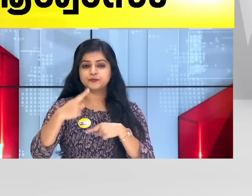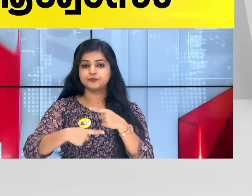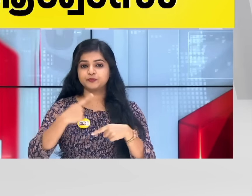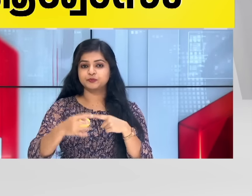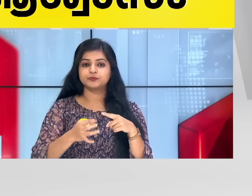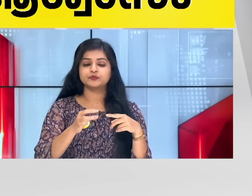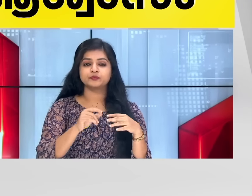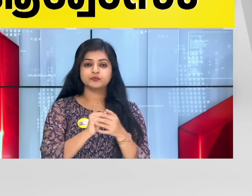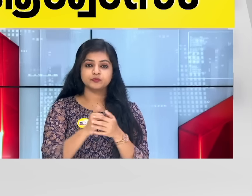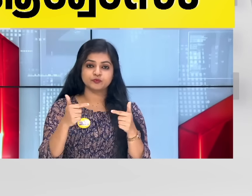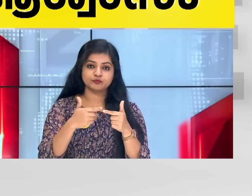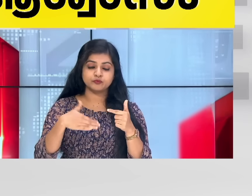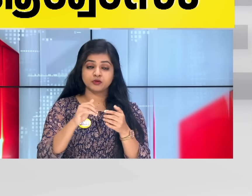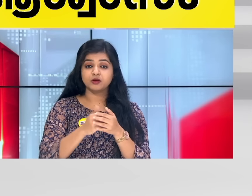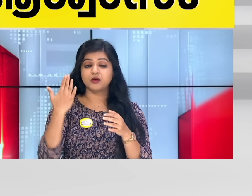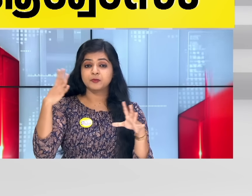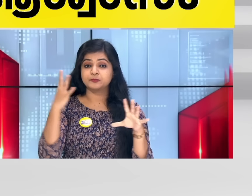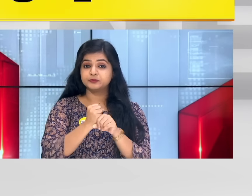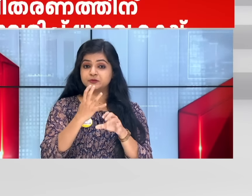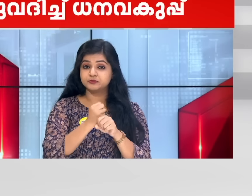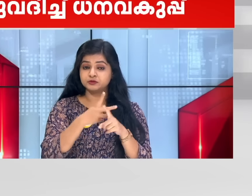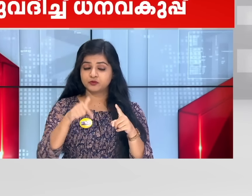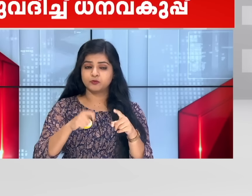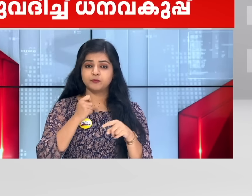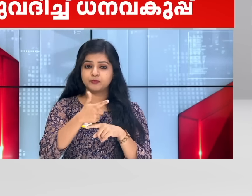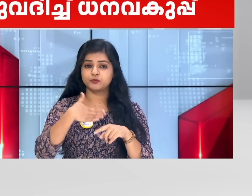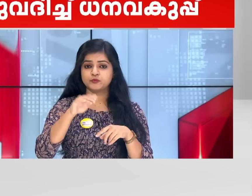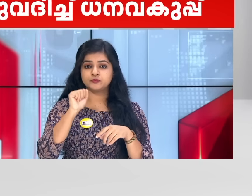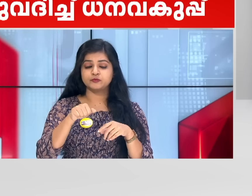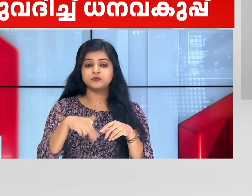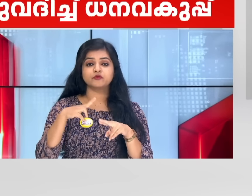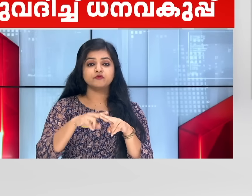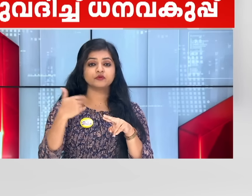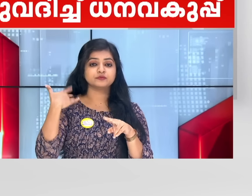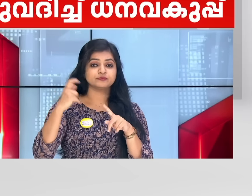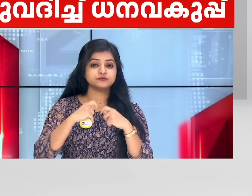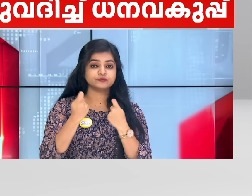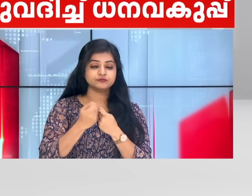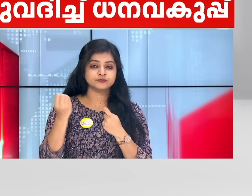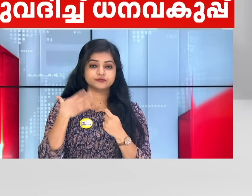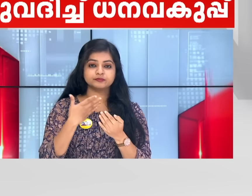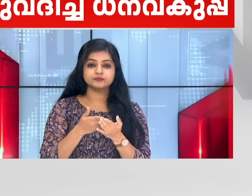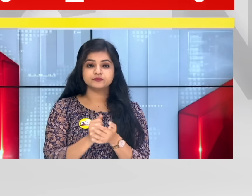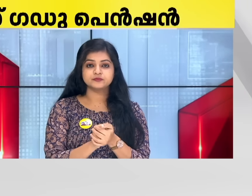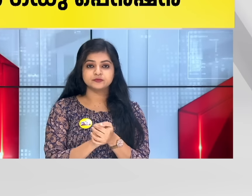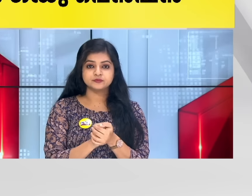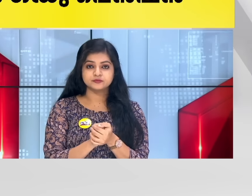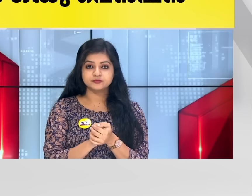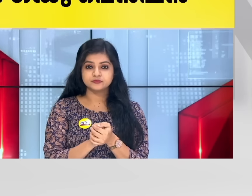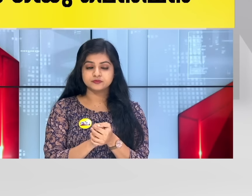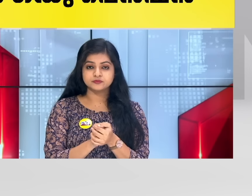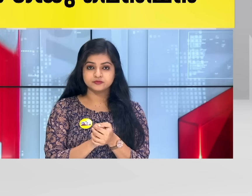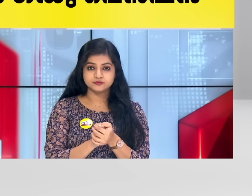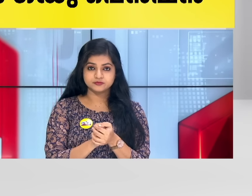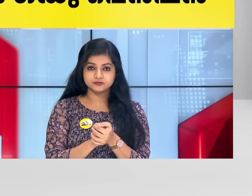നിലവിലുള്ള കുടിശിക കൊടുത്തു തീർക്കുന്നതിനുള്ള നടപടികളും ഇപ്പോൾ ധനമന്ത്രാലയം എടുത്തു എന്നും ധനമന്ത്രി വ്യക്തമാക്കുന്നുണ്ട് പ്രവിതാ ശരി വിഎ